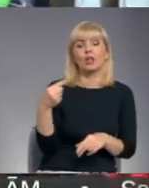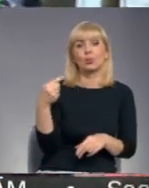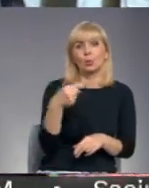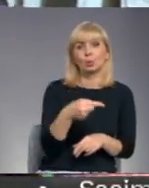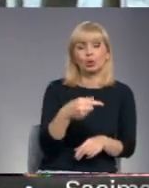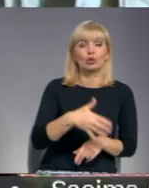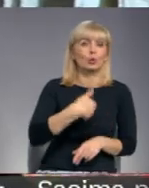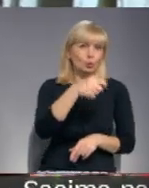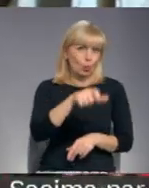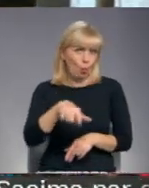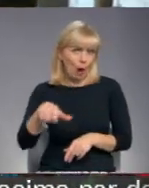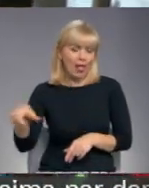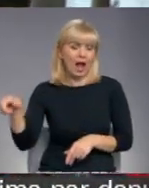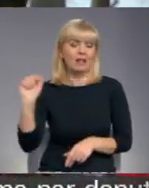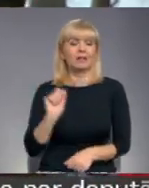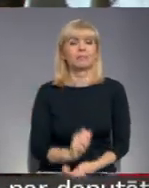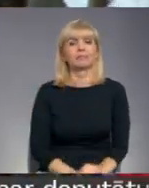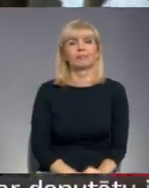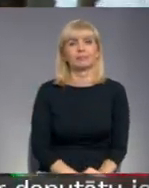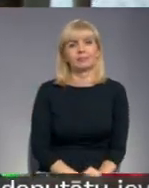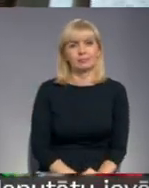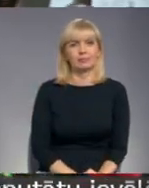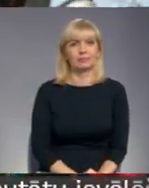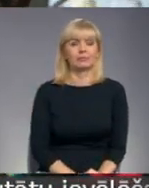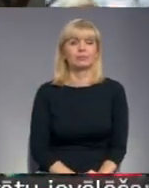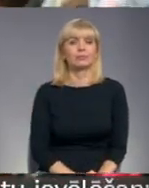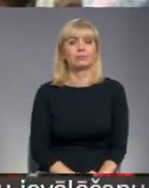skolēnu. Sandra Lētāne, Andris Pāns, Zemgales reģionālā televīzija.